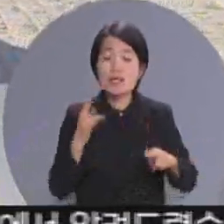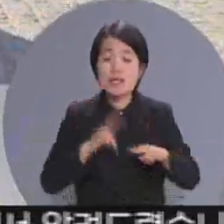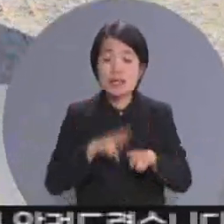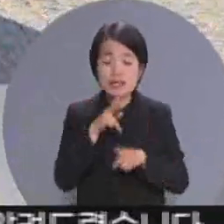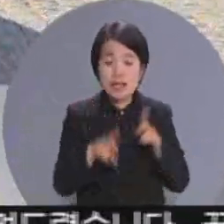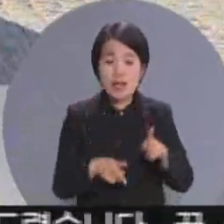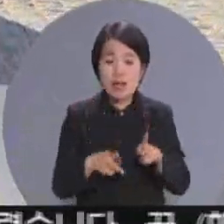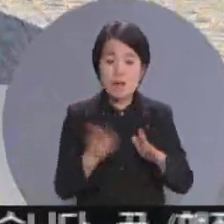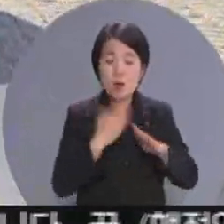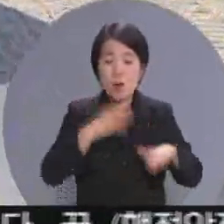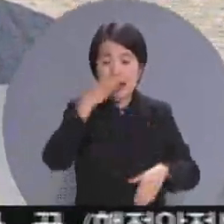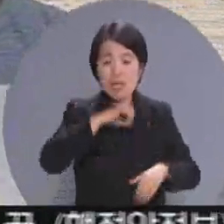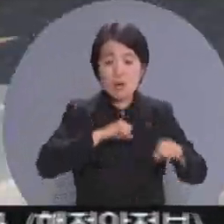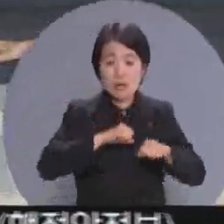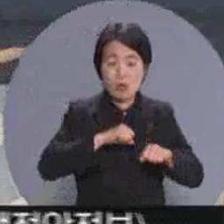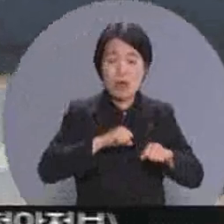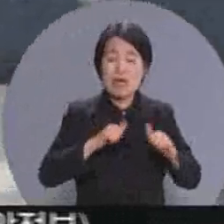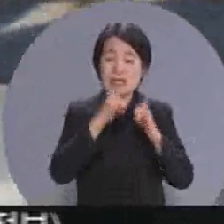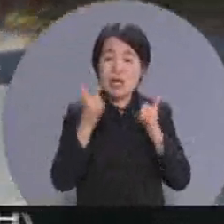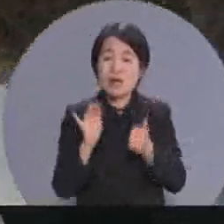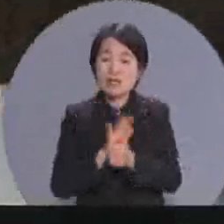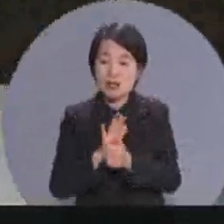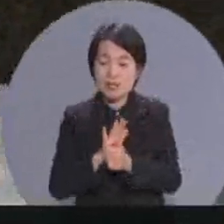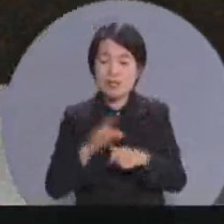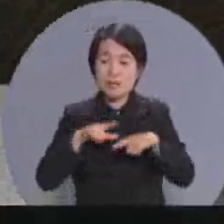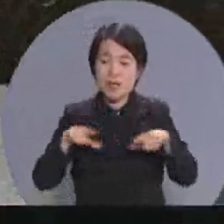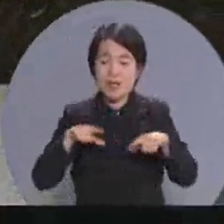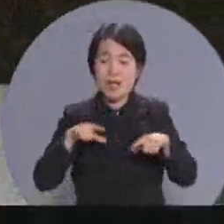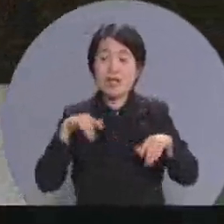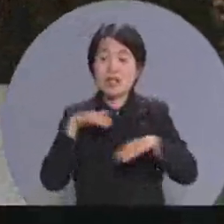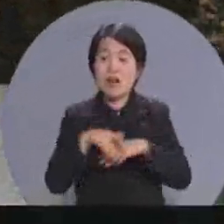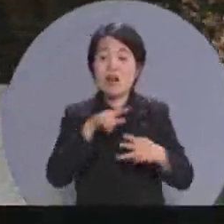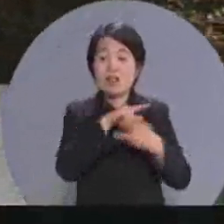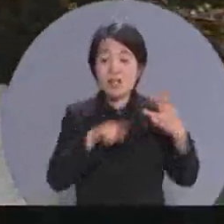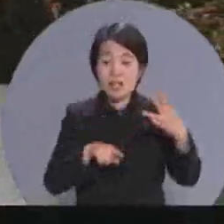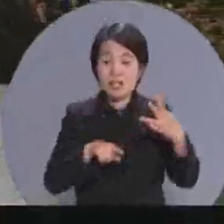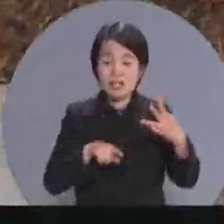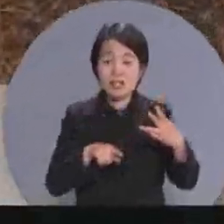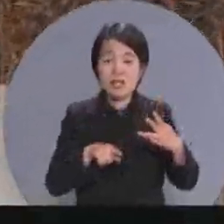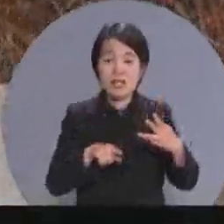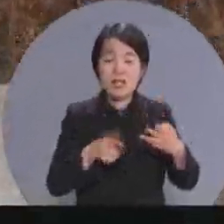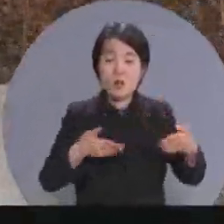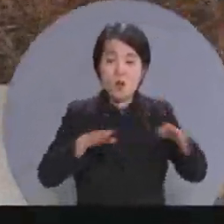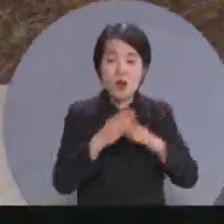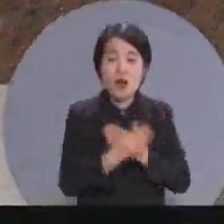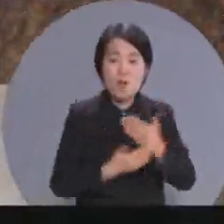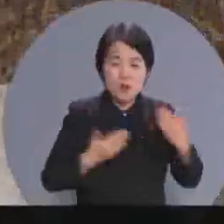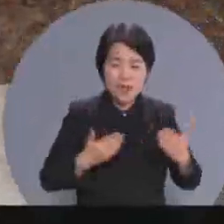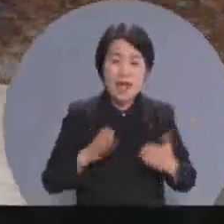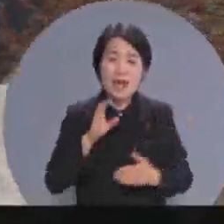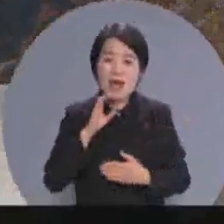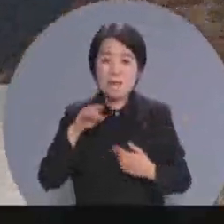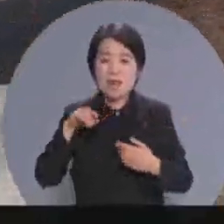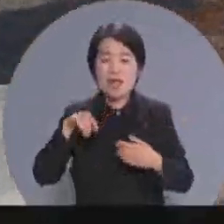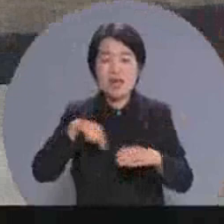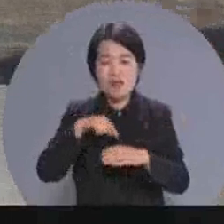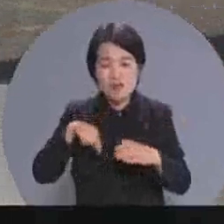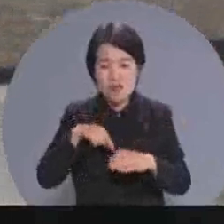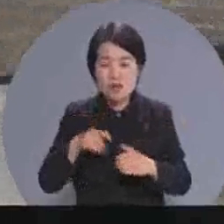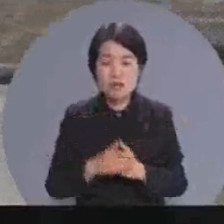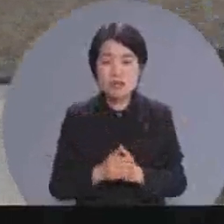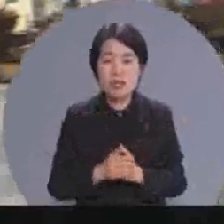사업은 공익 활동형 사회 서비스형 민간형 등으로 공동시설 봉사와 실버 카페 경로당